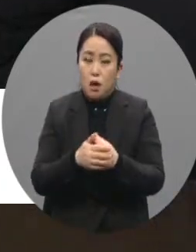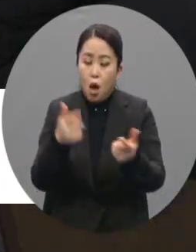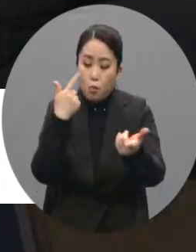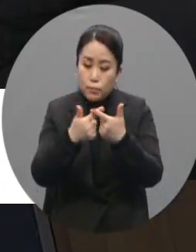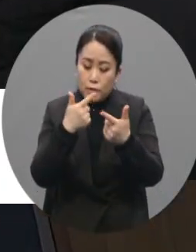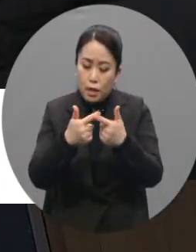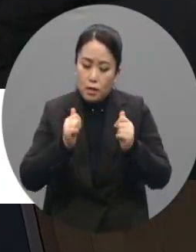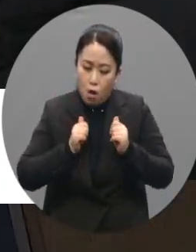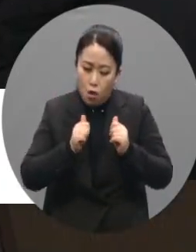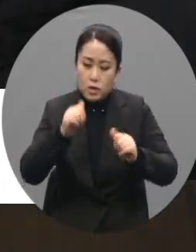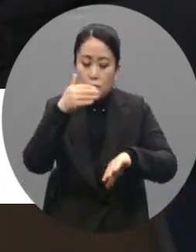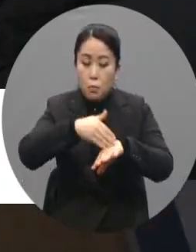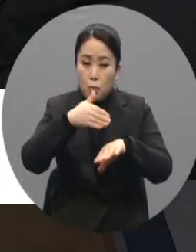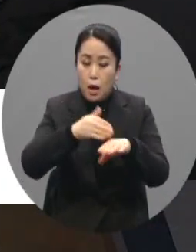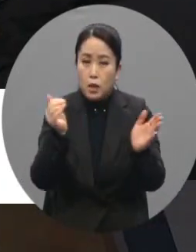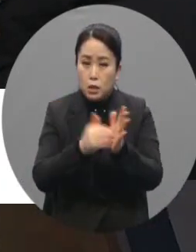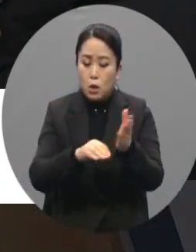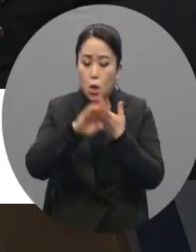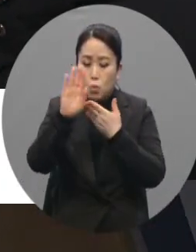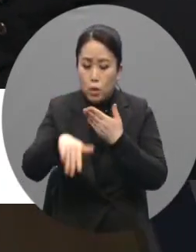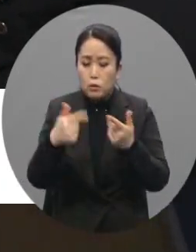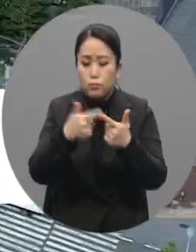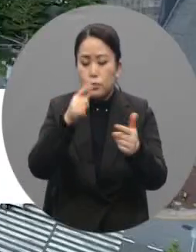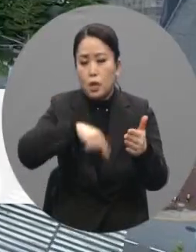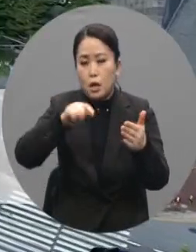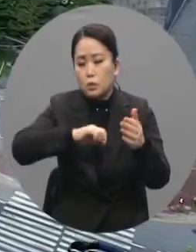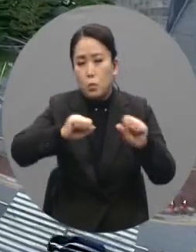위해서 뛸 수 없다는 점이 가장 큰 단점인 것 같고.